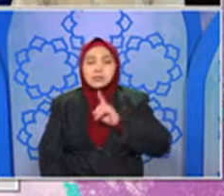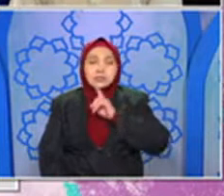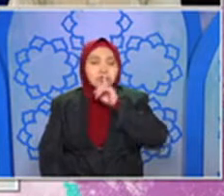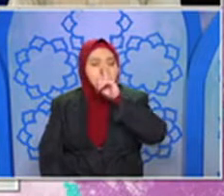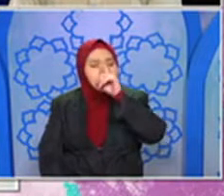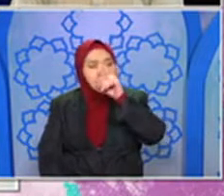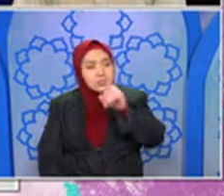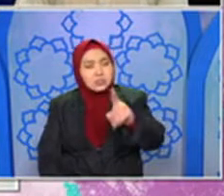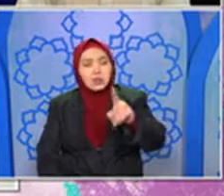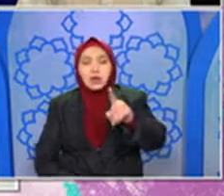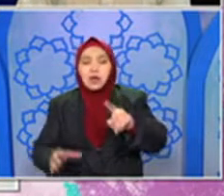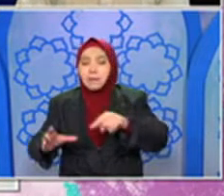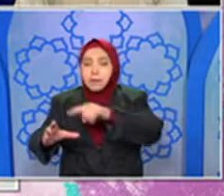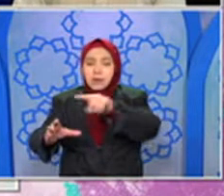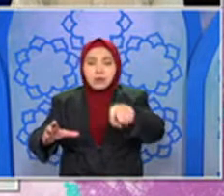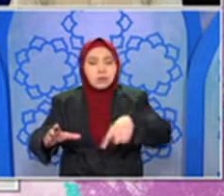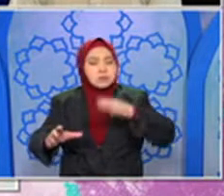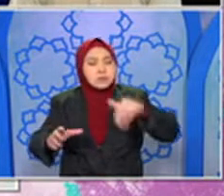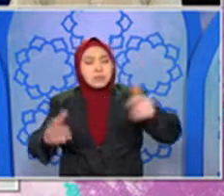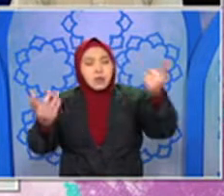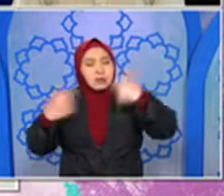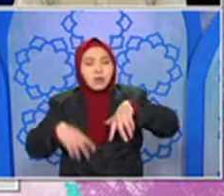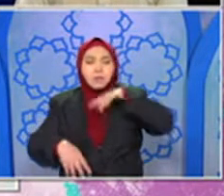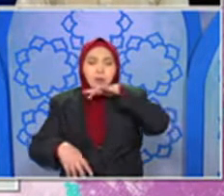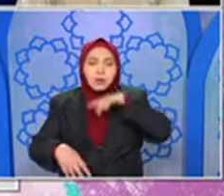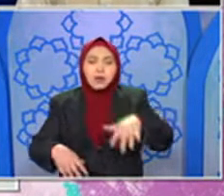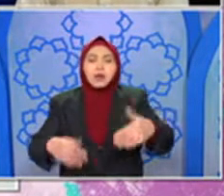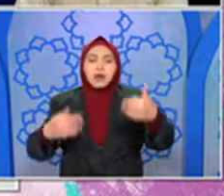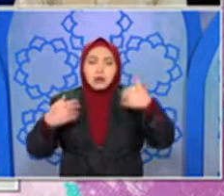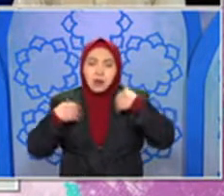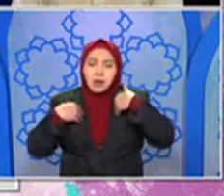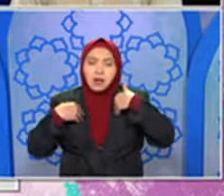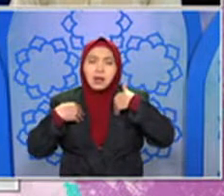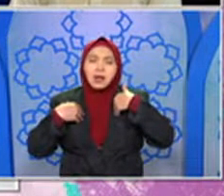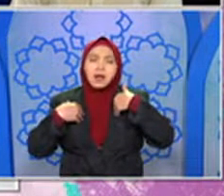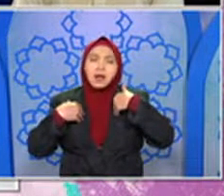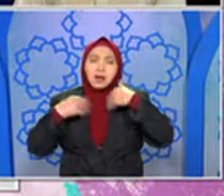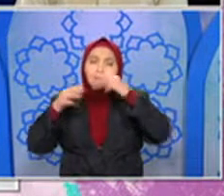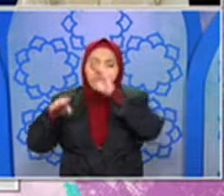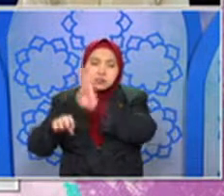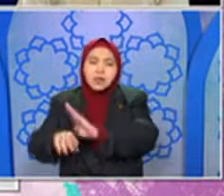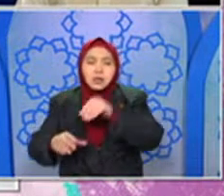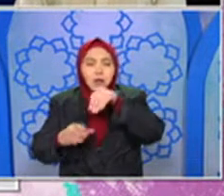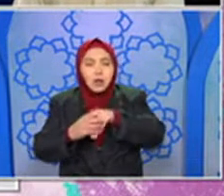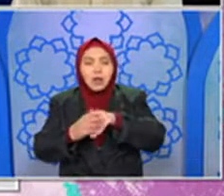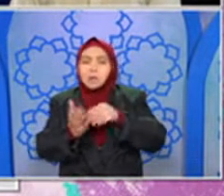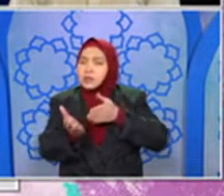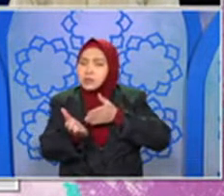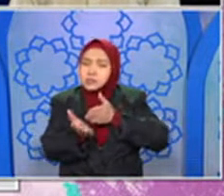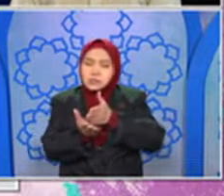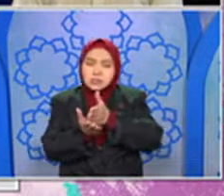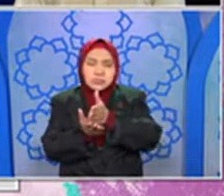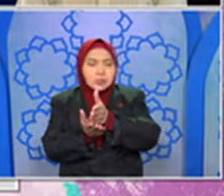وَيُعَلِّمُهُمُ الْكِتَابَ وَالْحِكْمَةَ وَإِنْ كَانُوا مِنْ